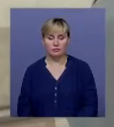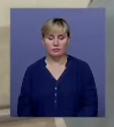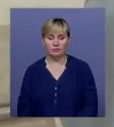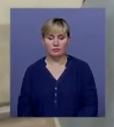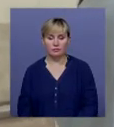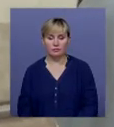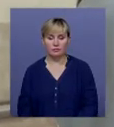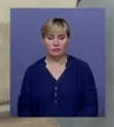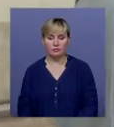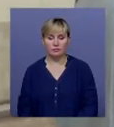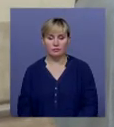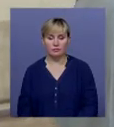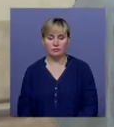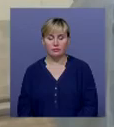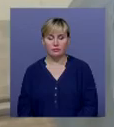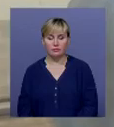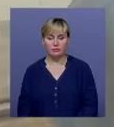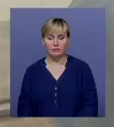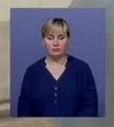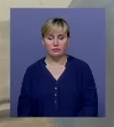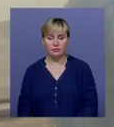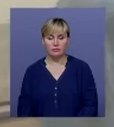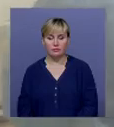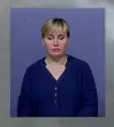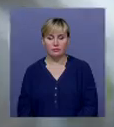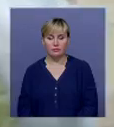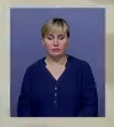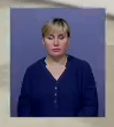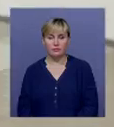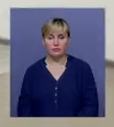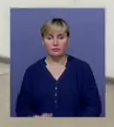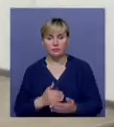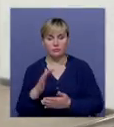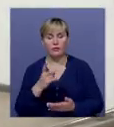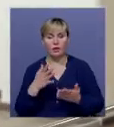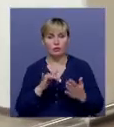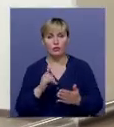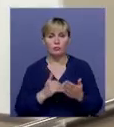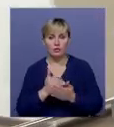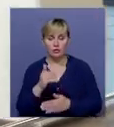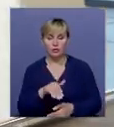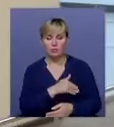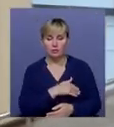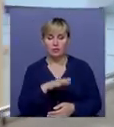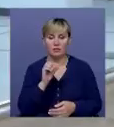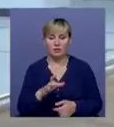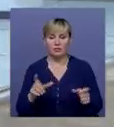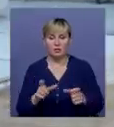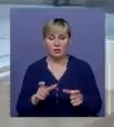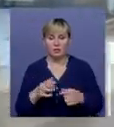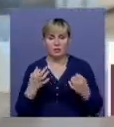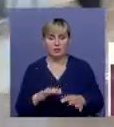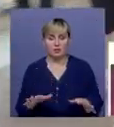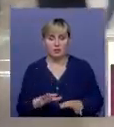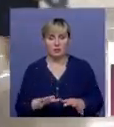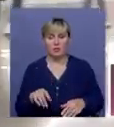Сколько? Вот алта температура. Не повышенная. Но если вдруг у вас повышенная температура, вас в магазин не допустит.